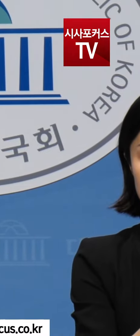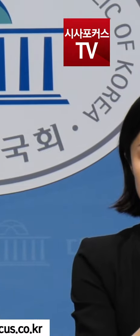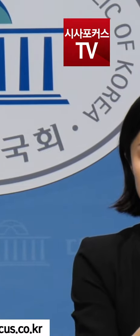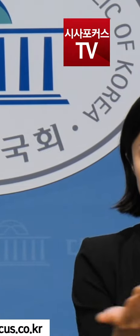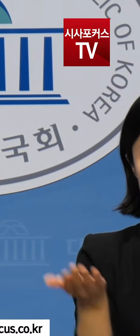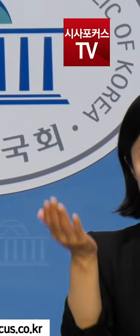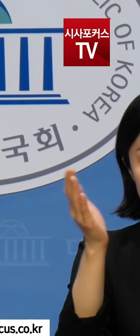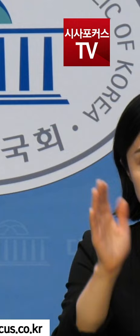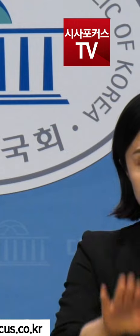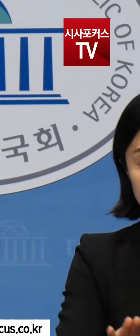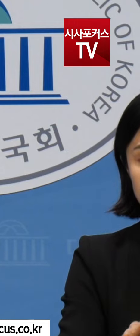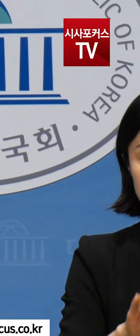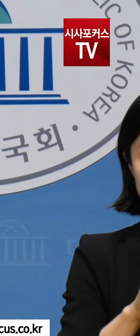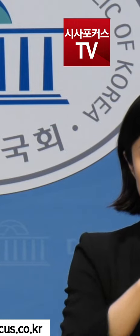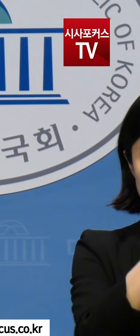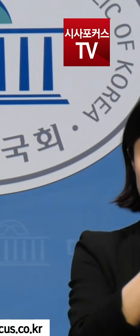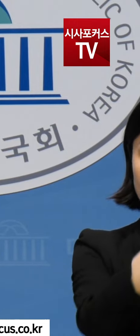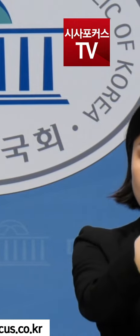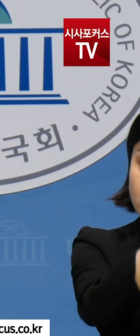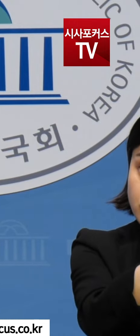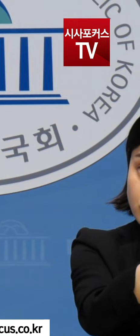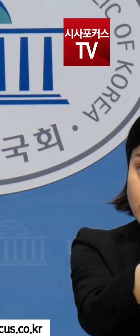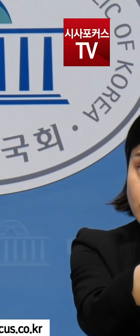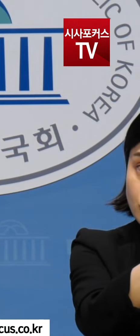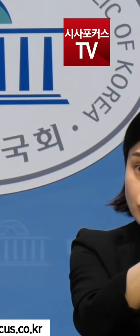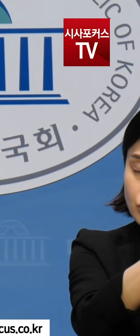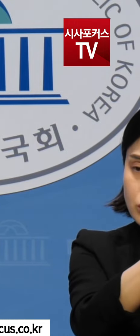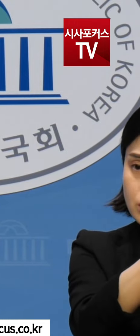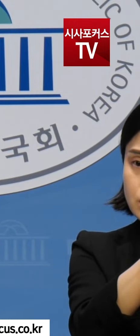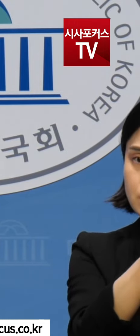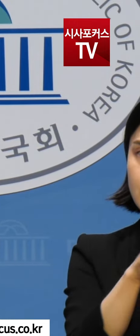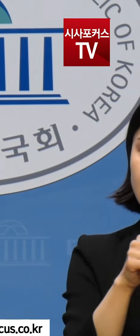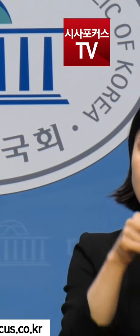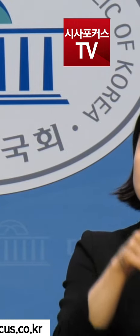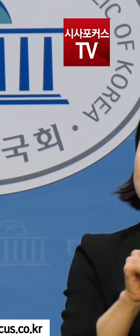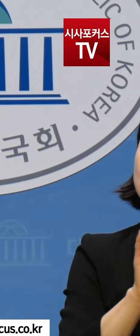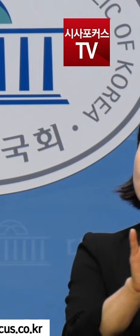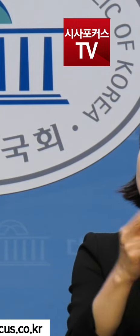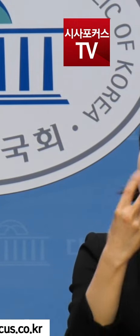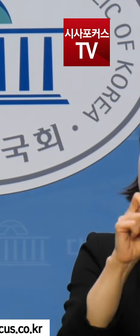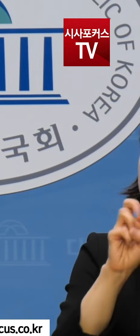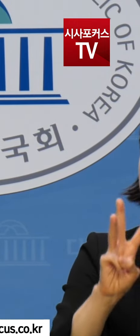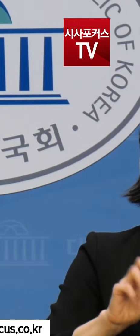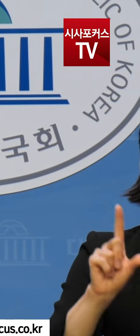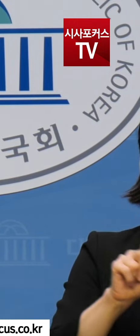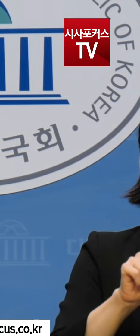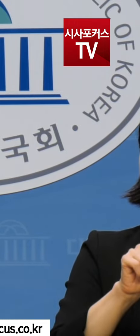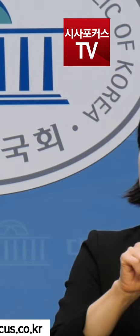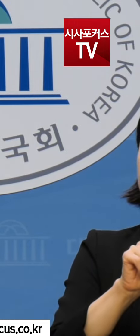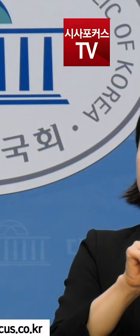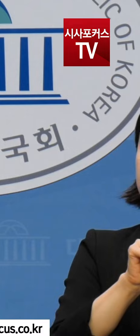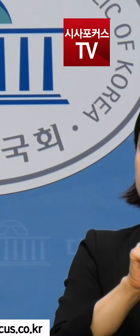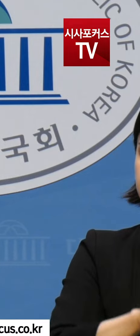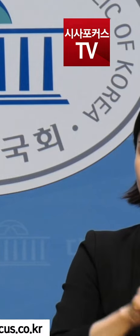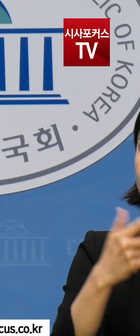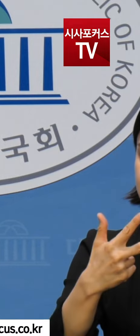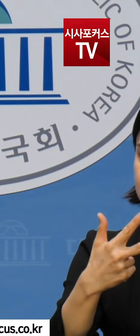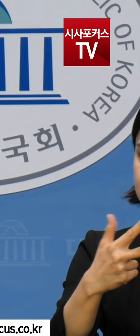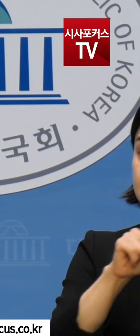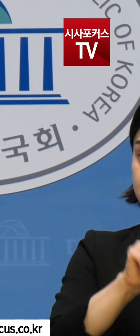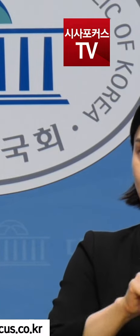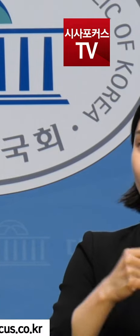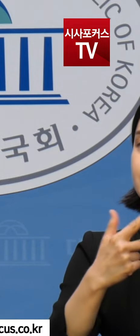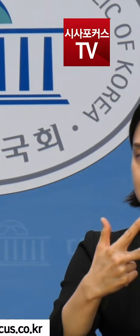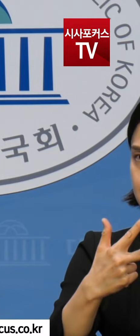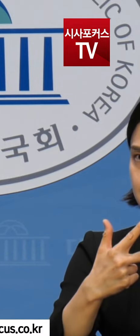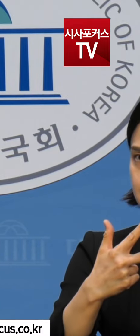그럼에도 불구하고 환경부는 그로부터 불과 2주가 지난 2023년 11월 7일 일회용품 보증금